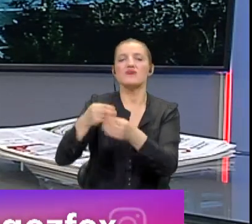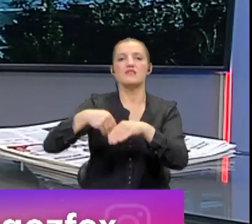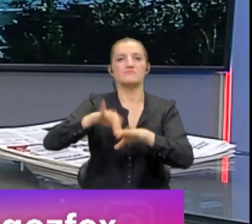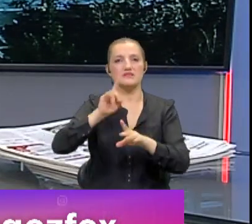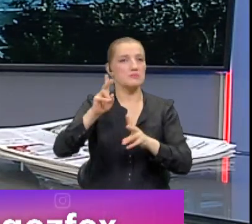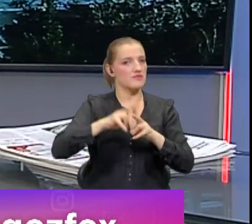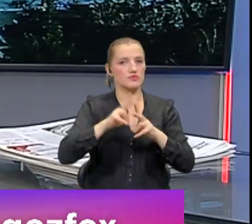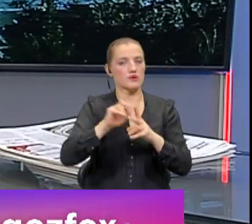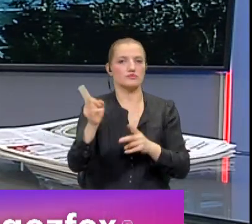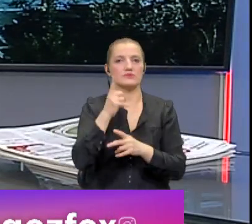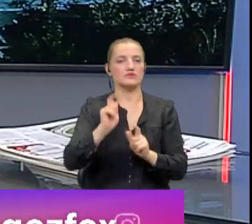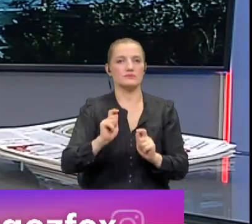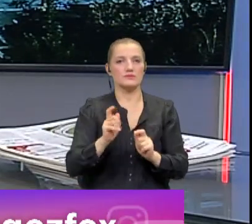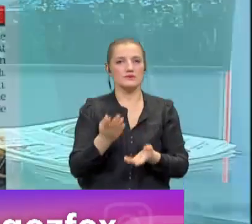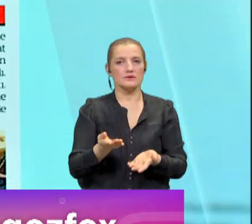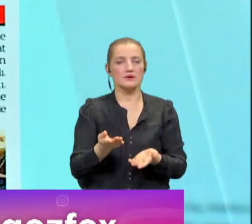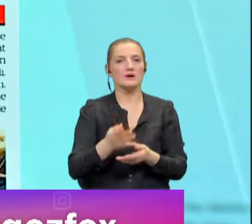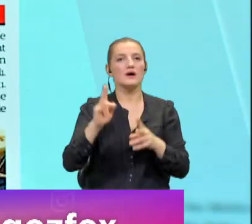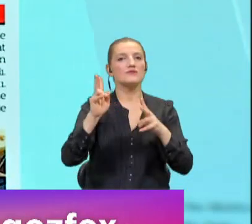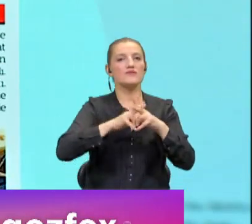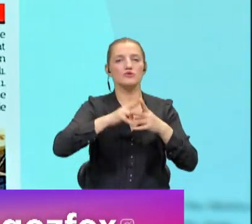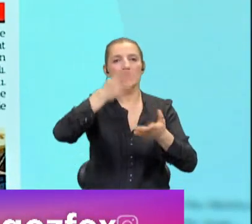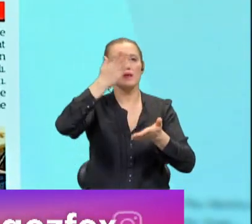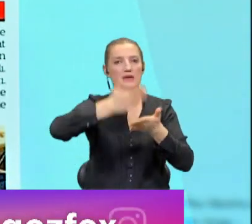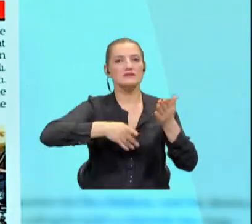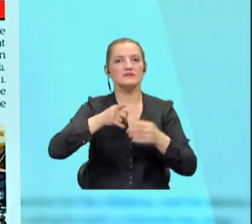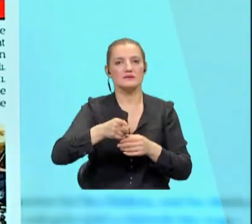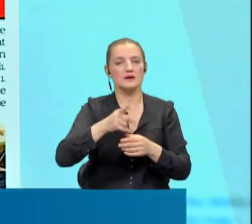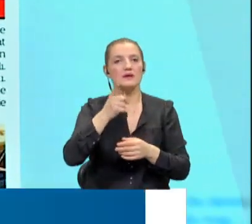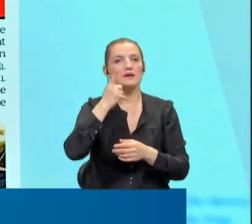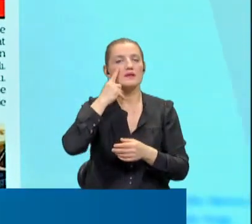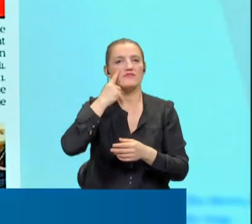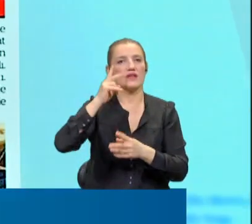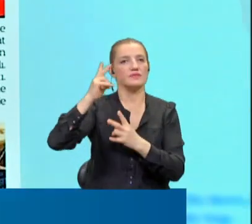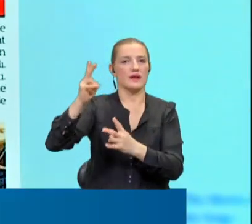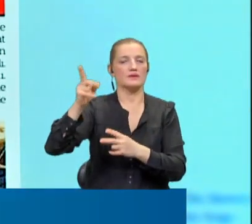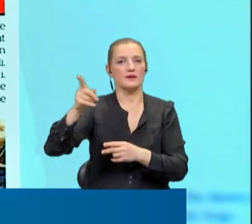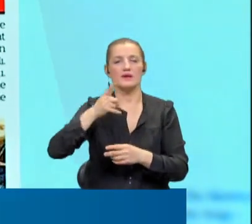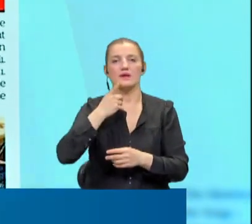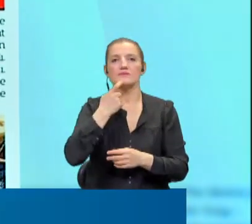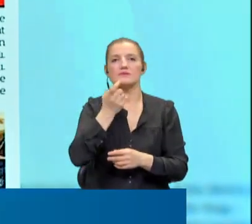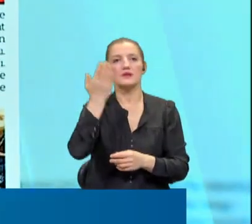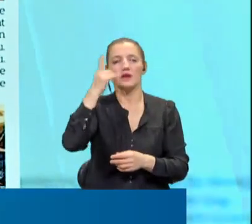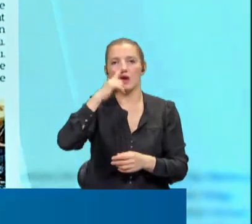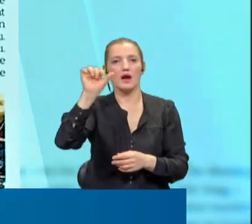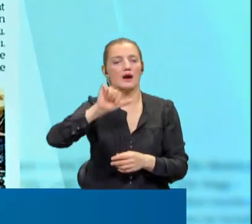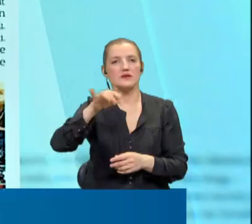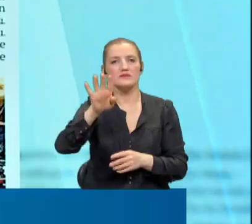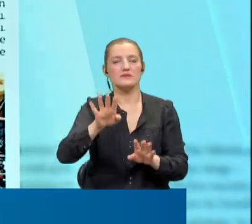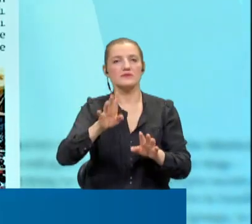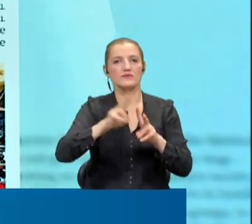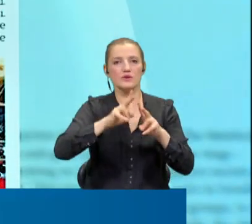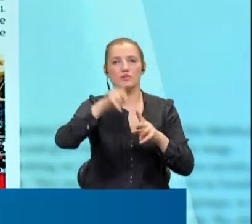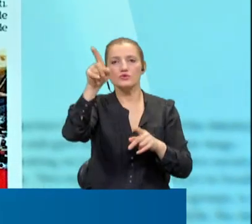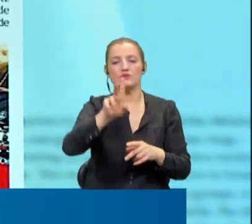çıkacak doğalgaz elektrik desteği sürecek faturanın yarısı yine devletten geçen yıl gaz faturasının yüzde